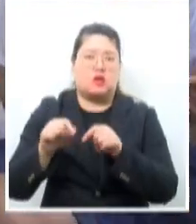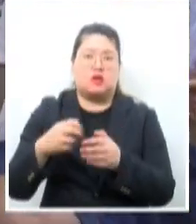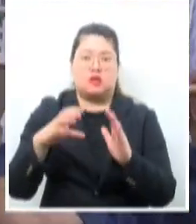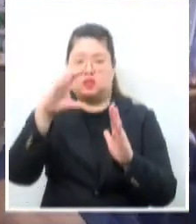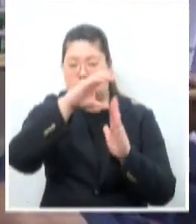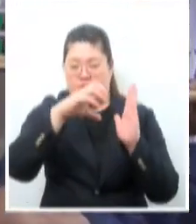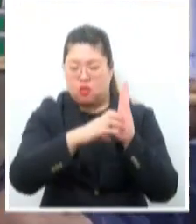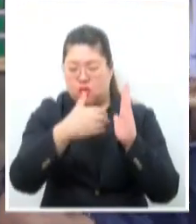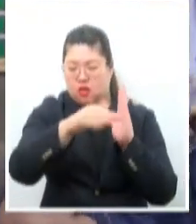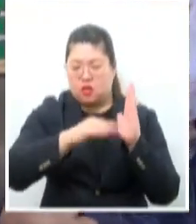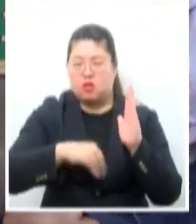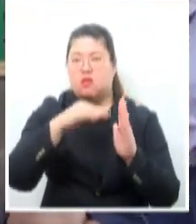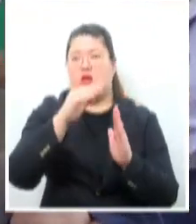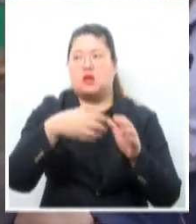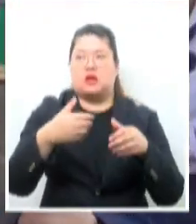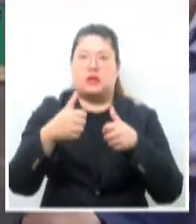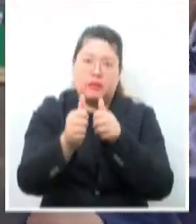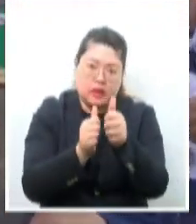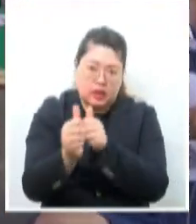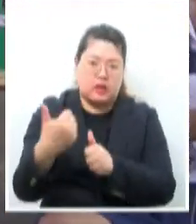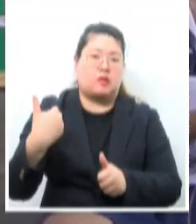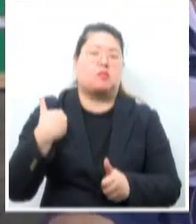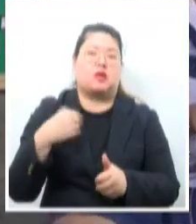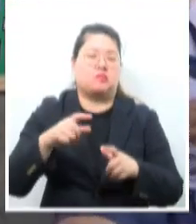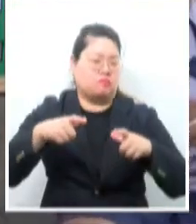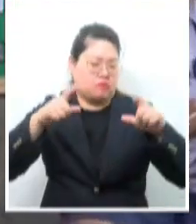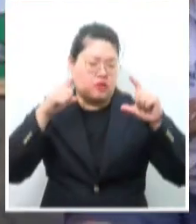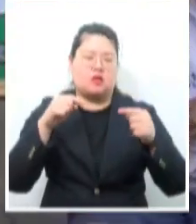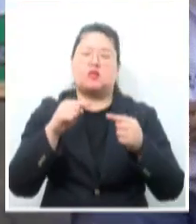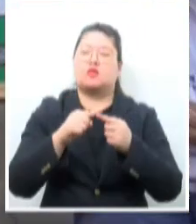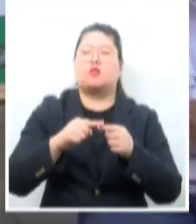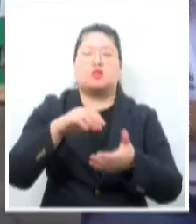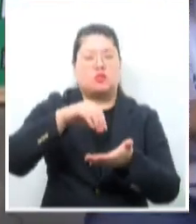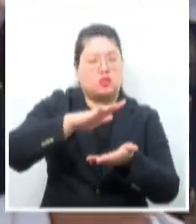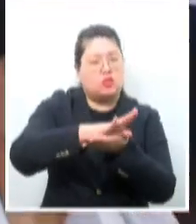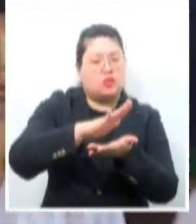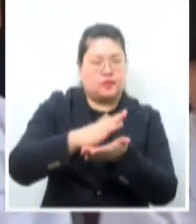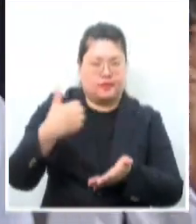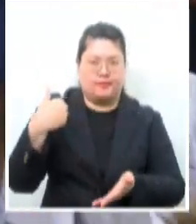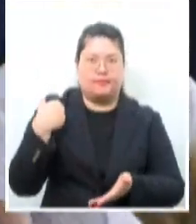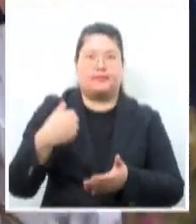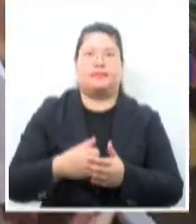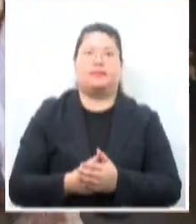คก็ทำให้มีผลงานเป็นของนักเรียนของคุณครูแล้วก็ของโรงเรียน